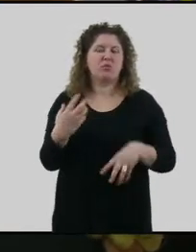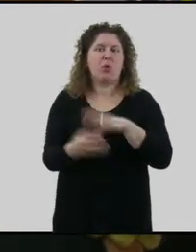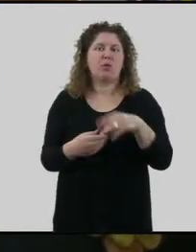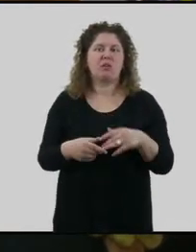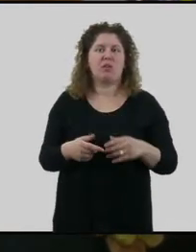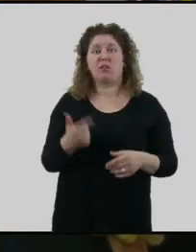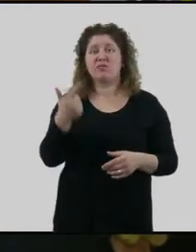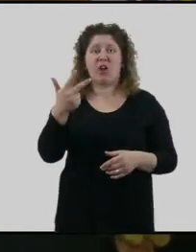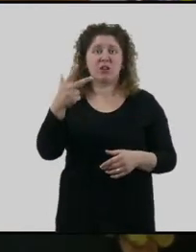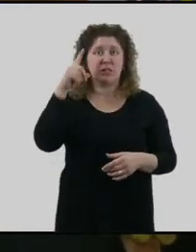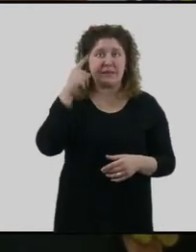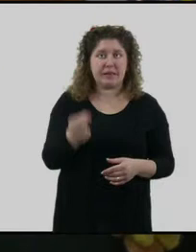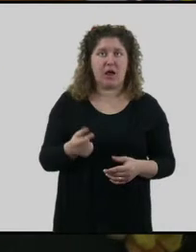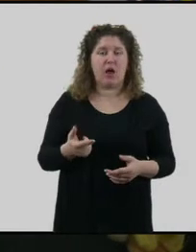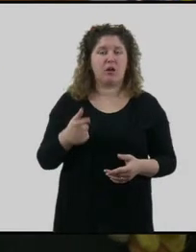bude i do punoljetnosti.